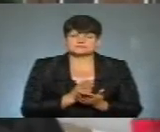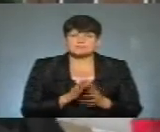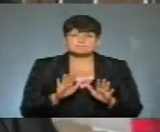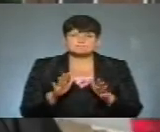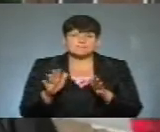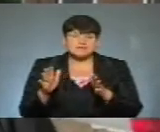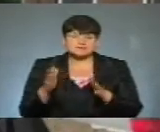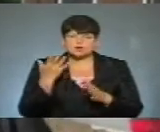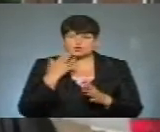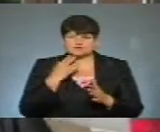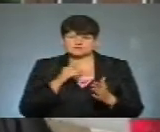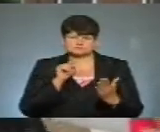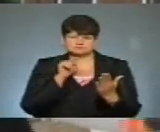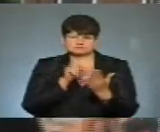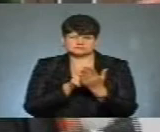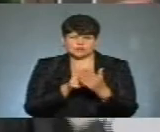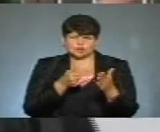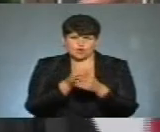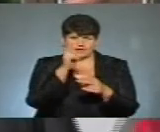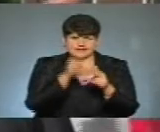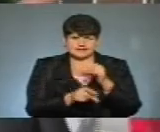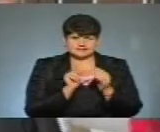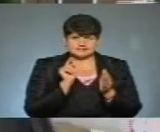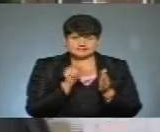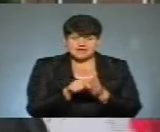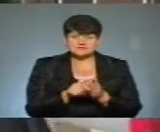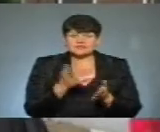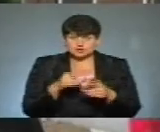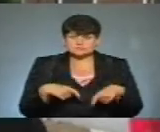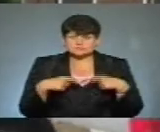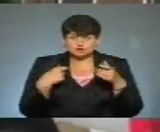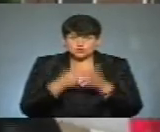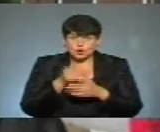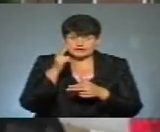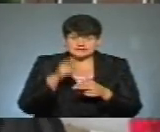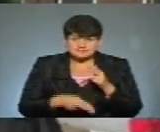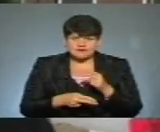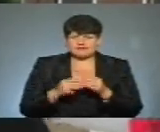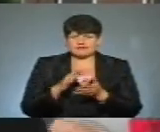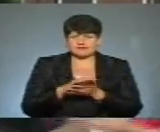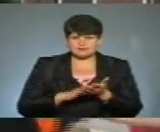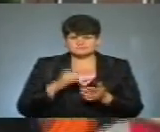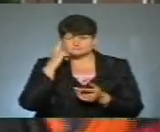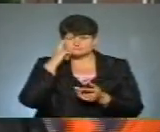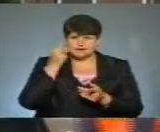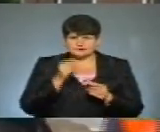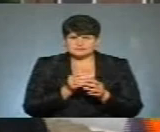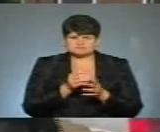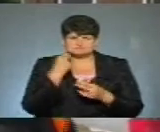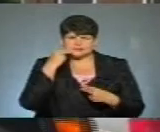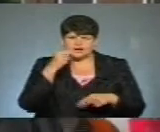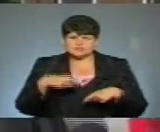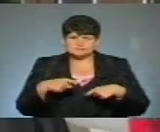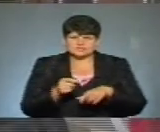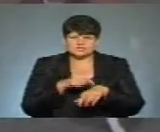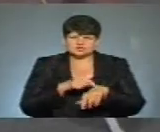момент, що ти собі ставиш за ціль добігти до кінця. Якщо ти добігаєш вже до кінця, то відповідно далі ти ставиш ціль збільшити час, краще пробігти і так